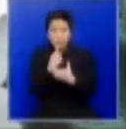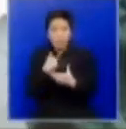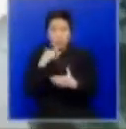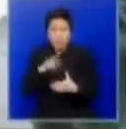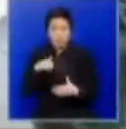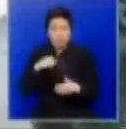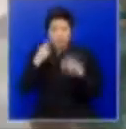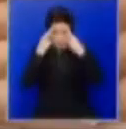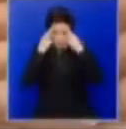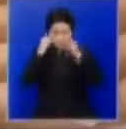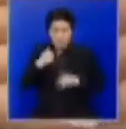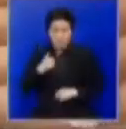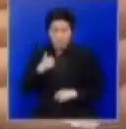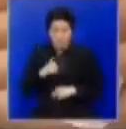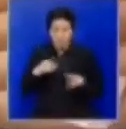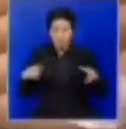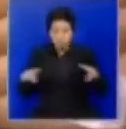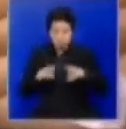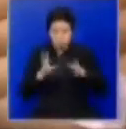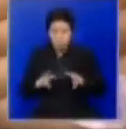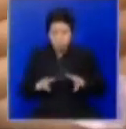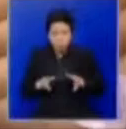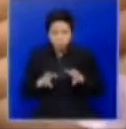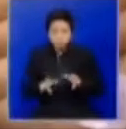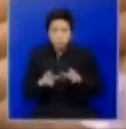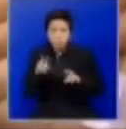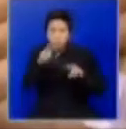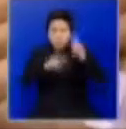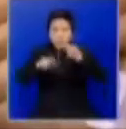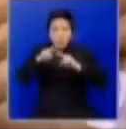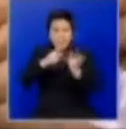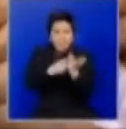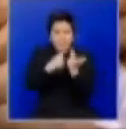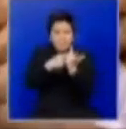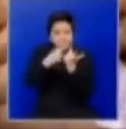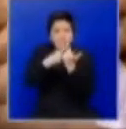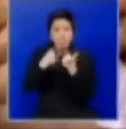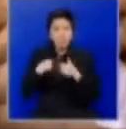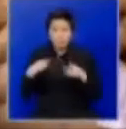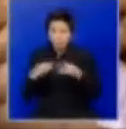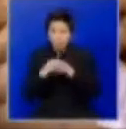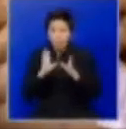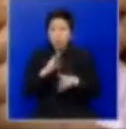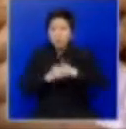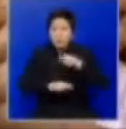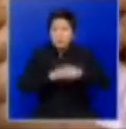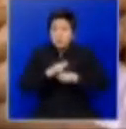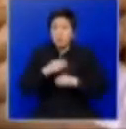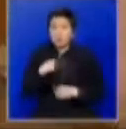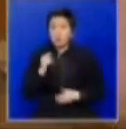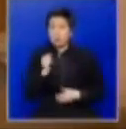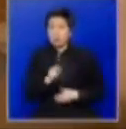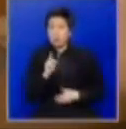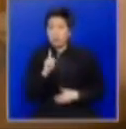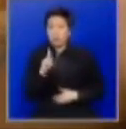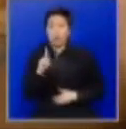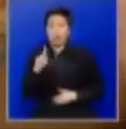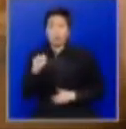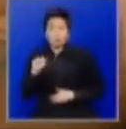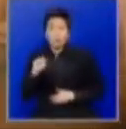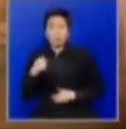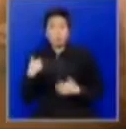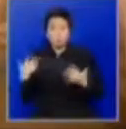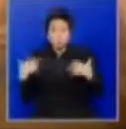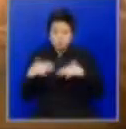จราชการสำนักนายกก็นำกำลังเข้าตรวจโกดังข้าวนี้นะครับมีตัวแทนจากพาณิชย์จังหวัดจากธ.ก.ส.นะครับ